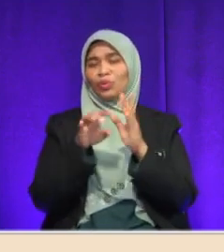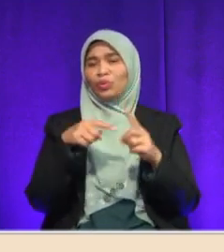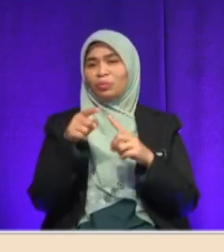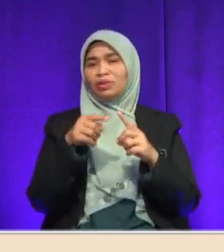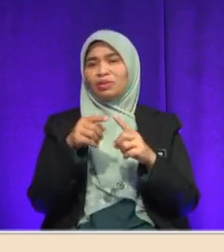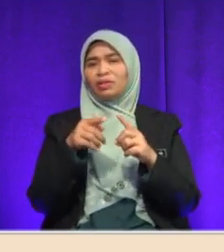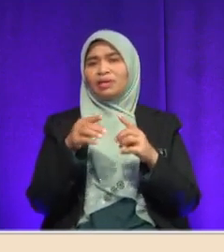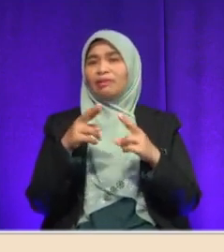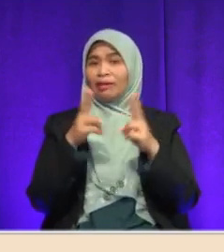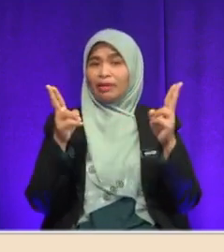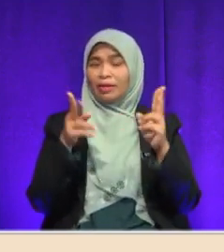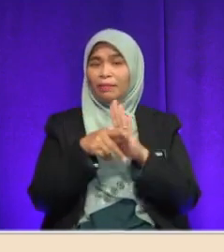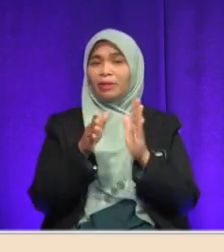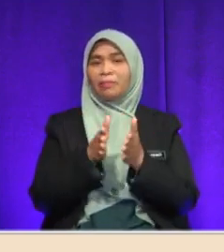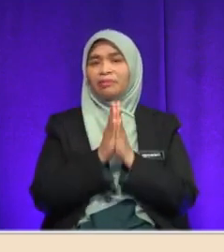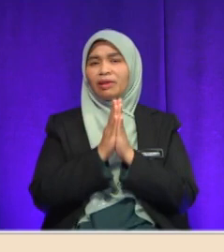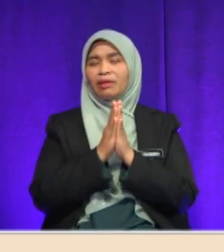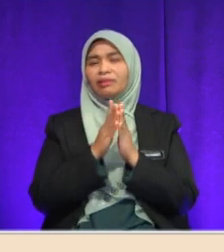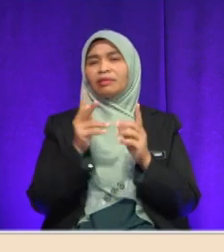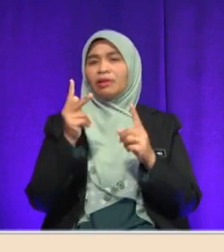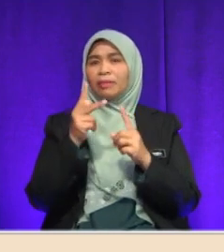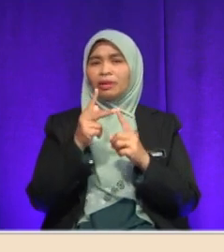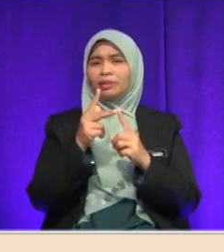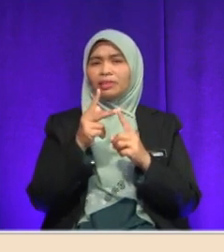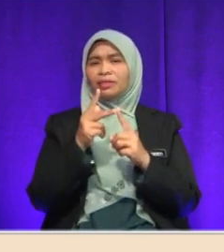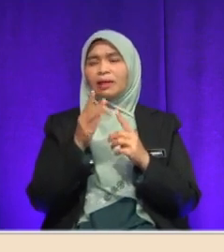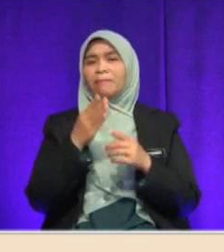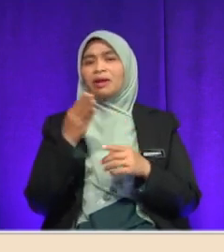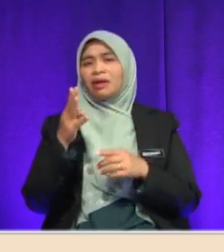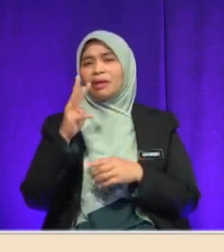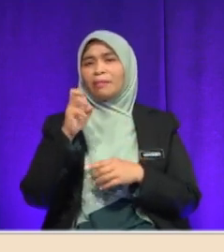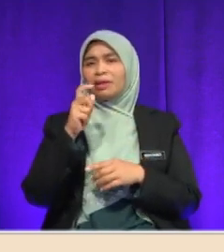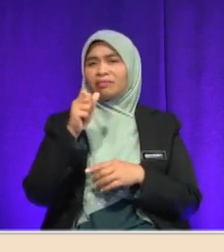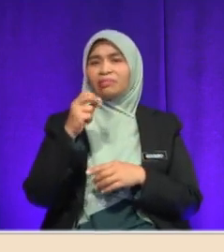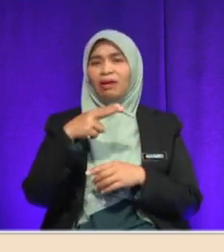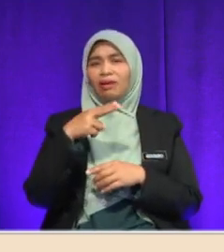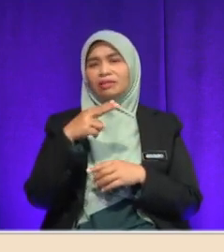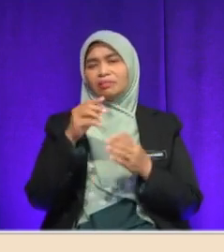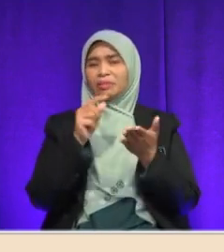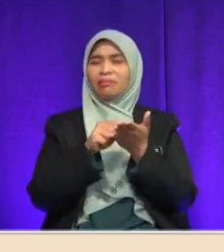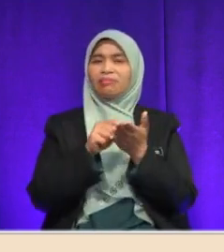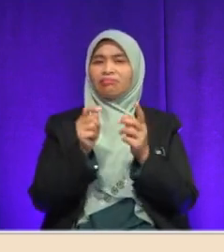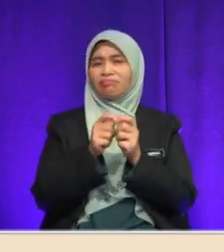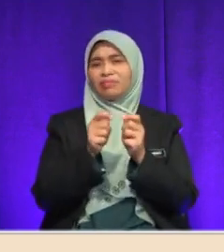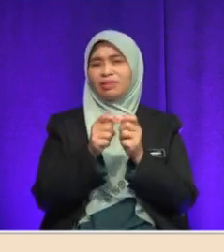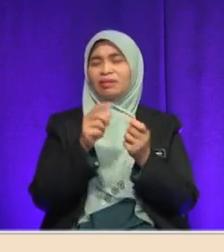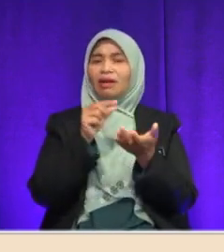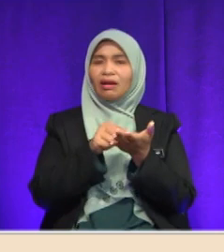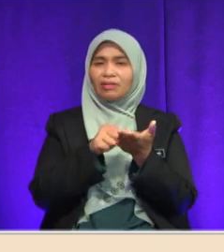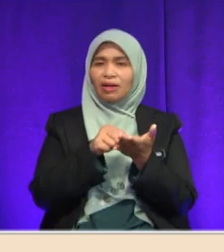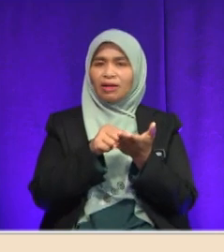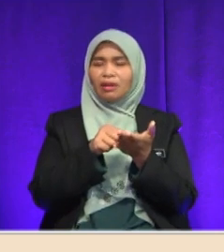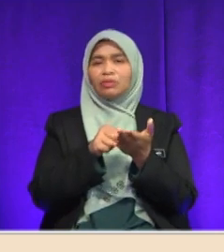ke atas bahan-bahan mentah seperti ayam dan sebagainya akan meningkat. Kenapa? Sebab semua akan